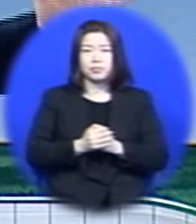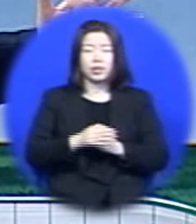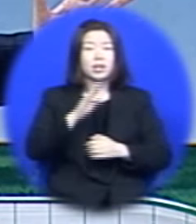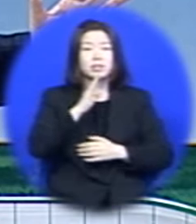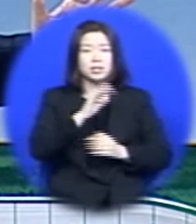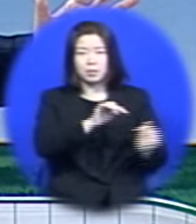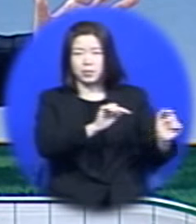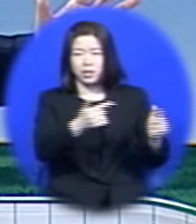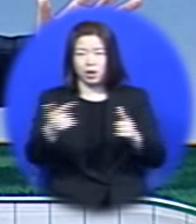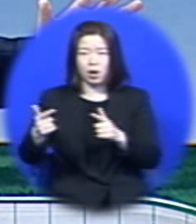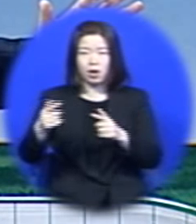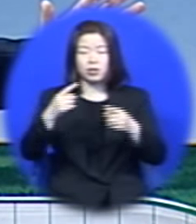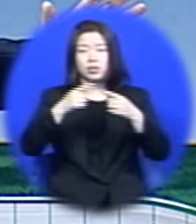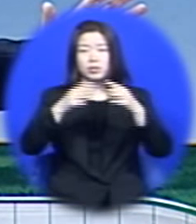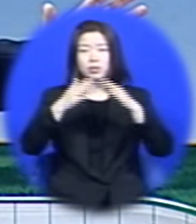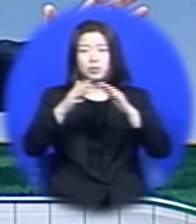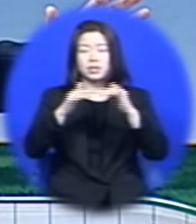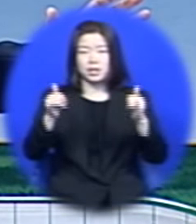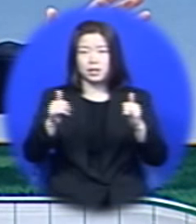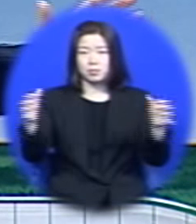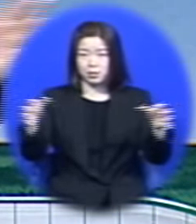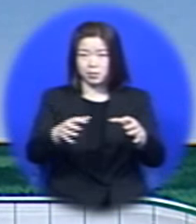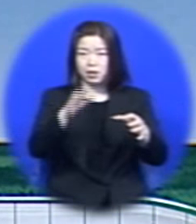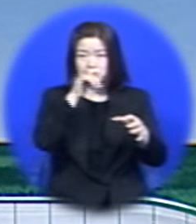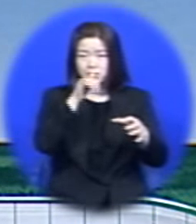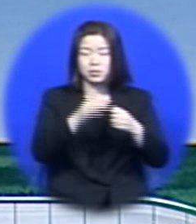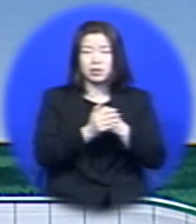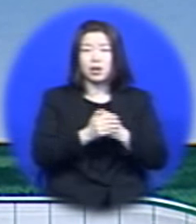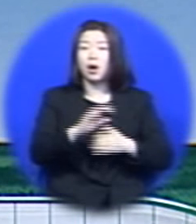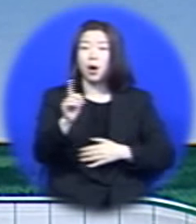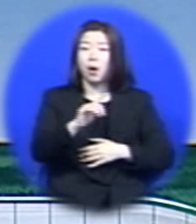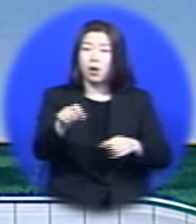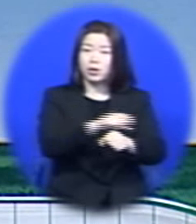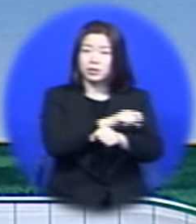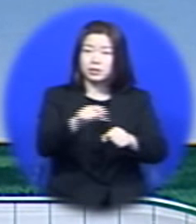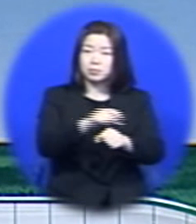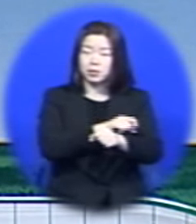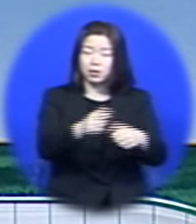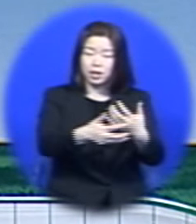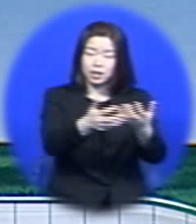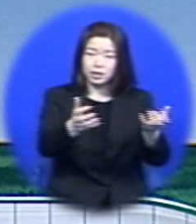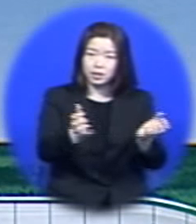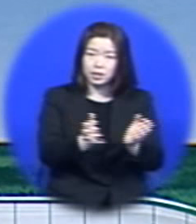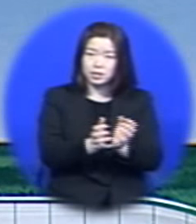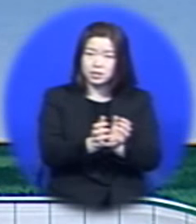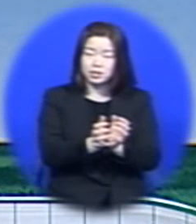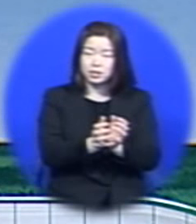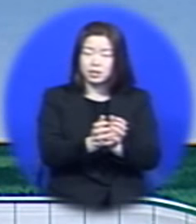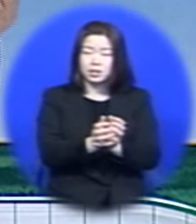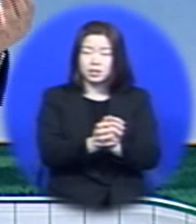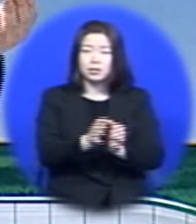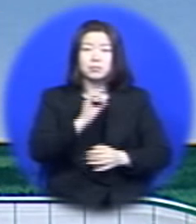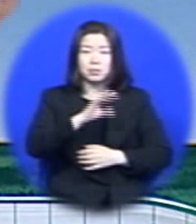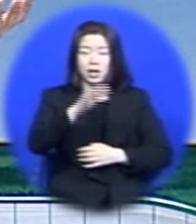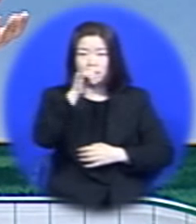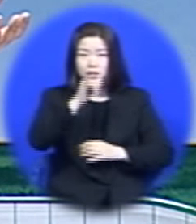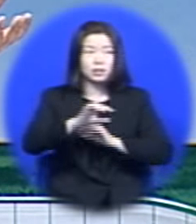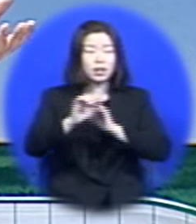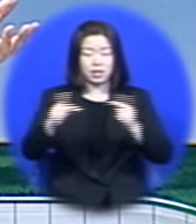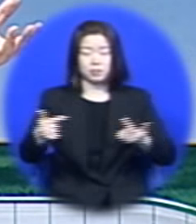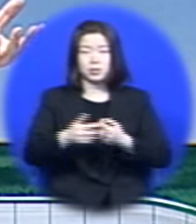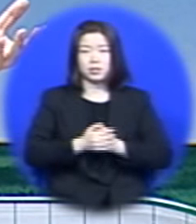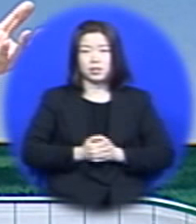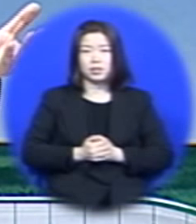참 다양한 교인들이 모여 있습니다. 어떤 특별한 어떤 계층의 교인들만 우리 교인들이 되어지지